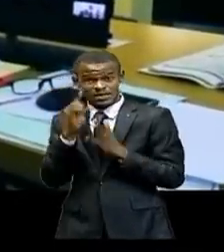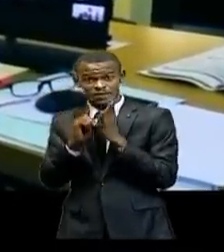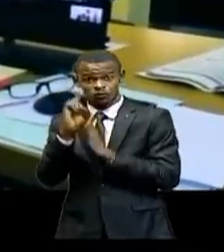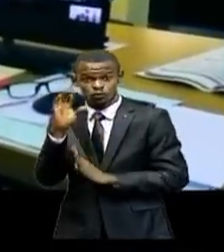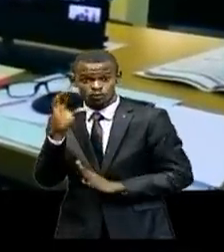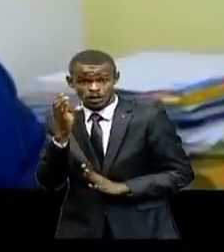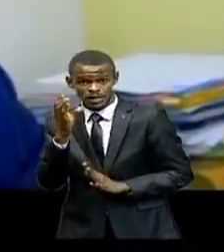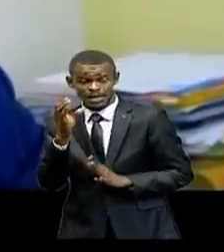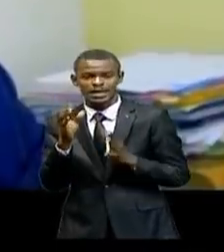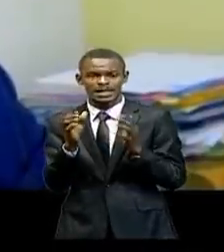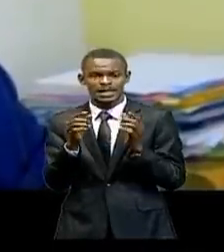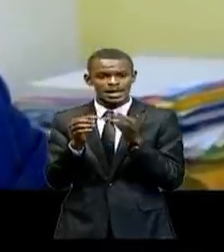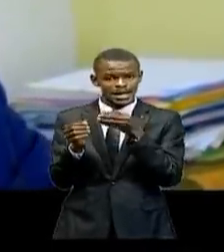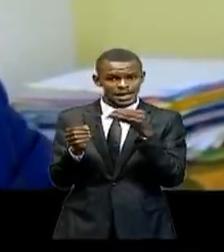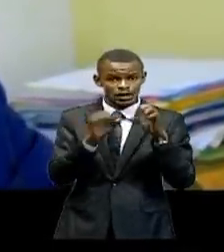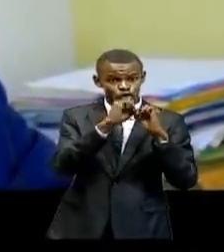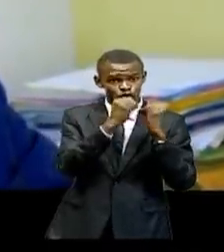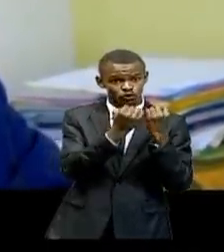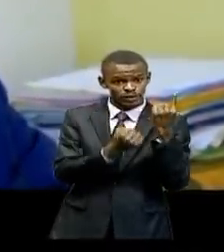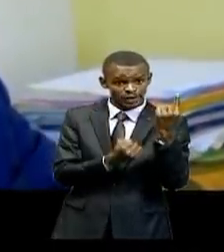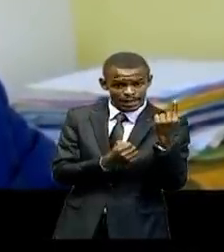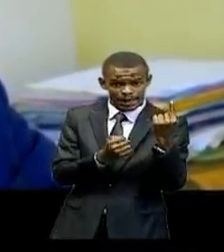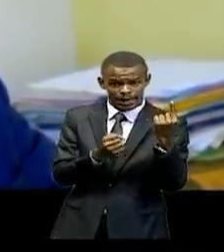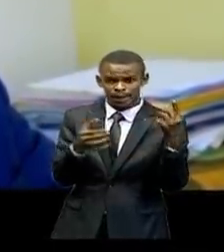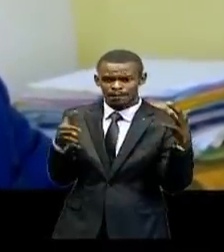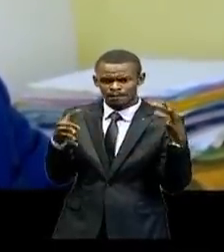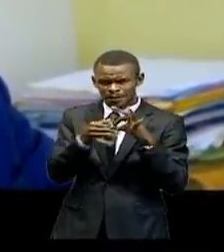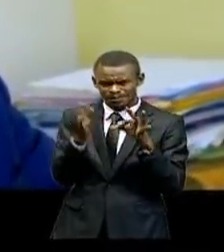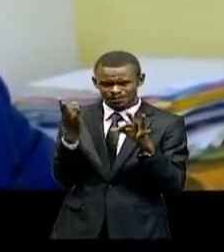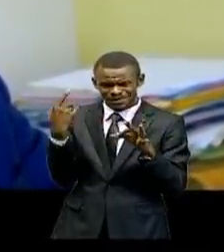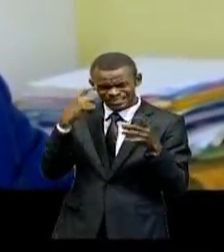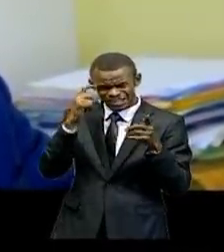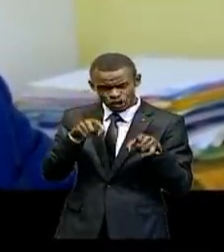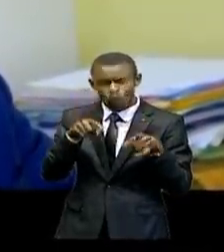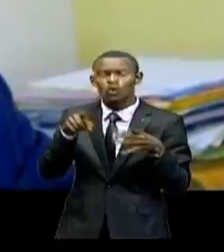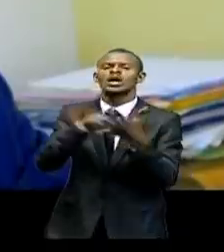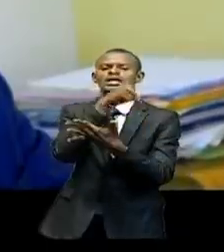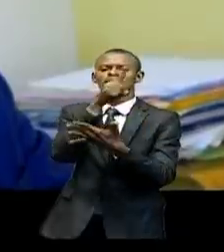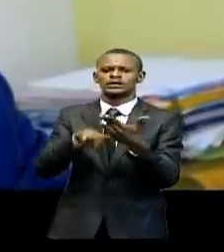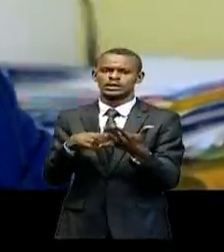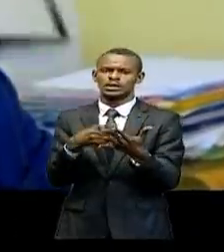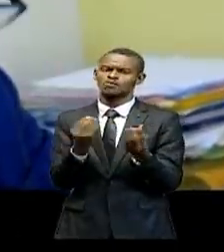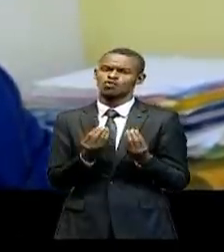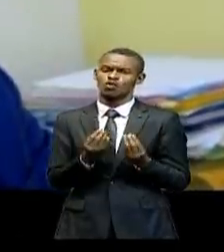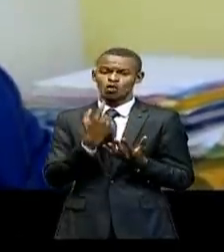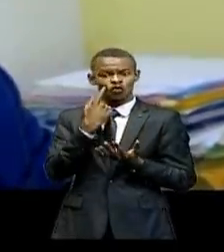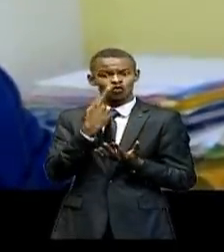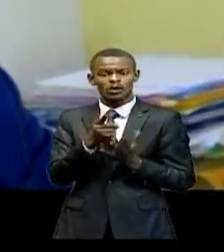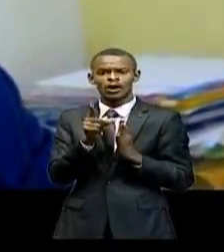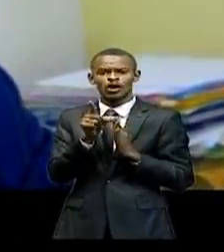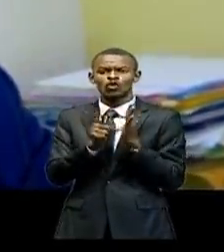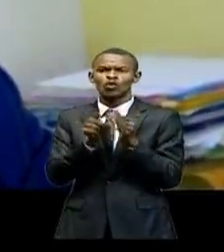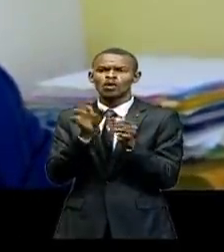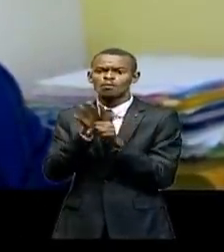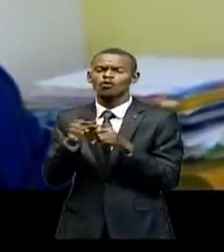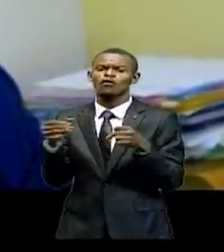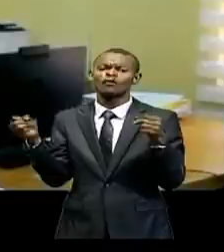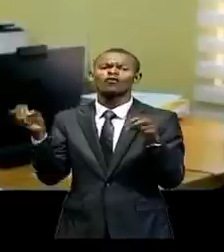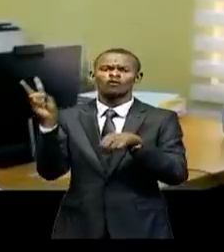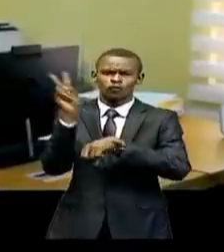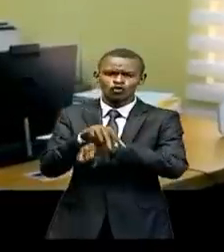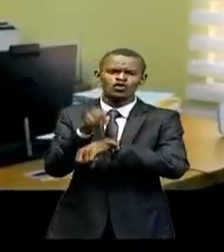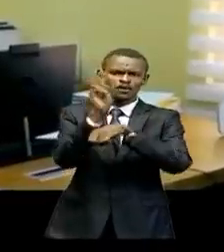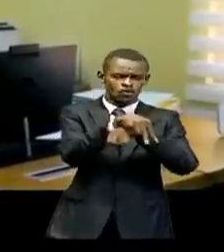portant sur un contrat de bail emphytéotique. Des violations flagrantes de loi, règles et procédures lors de la signature de ces